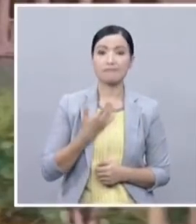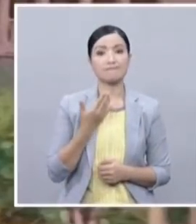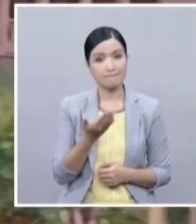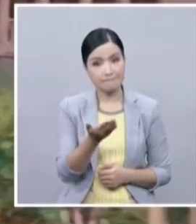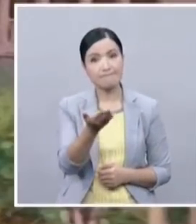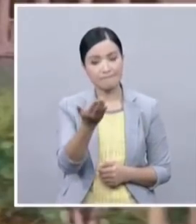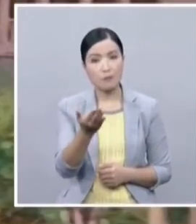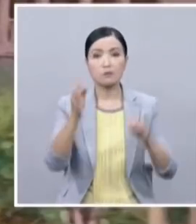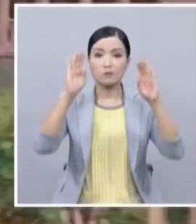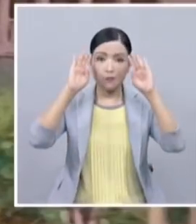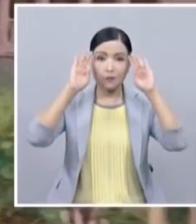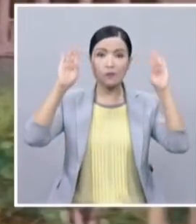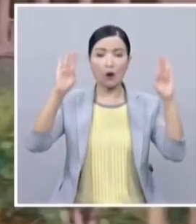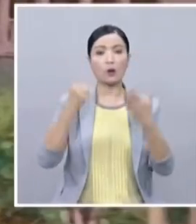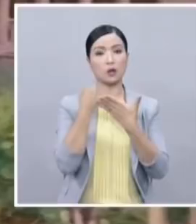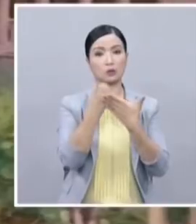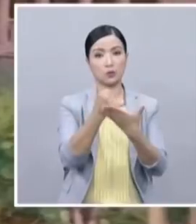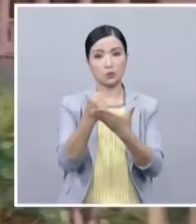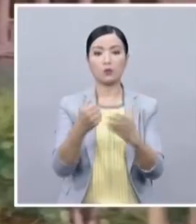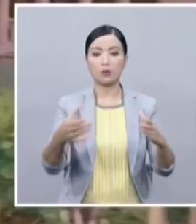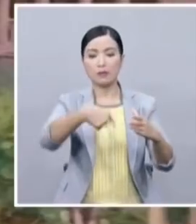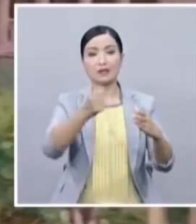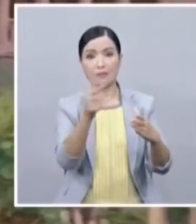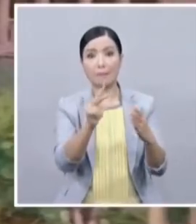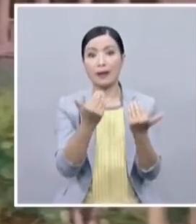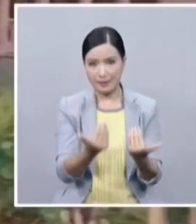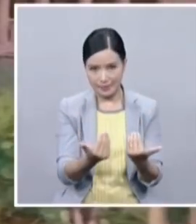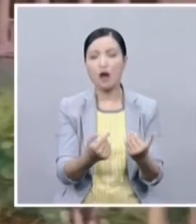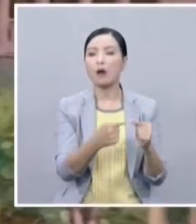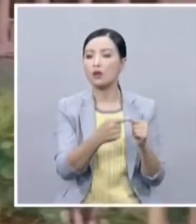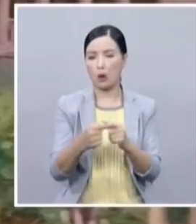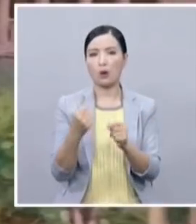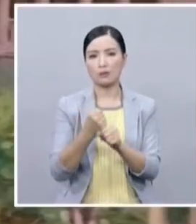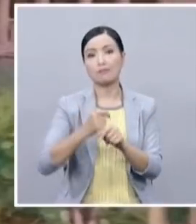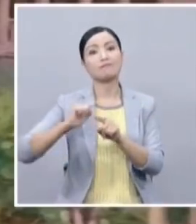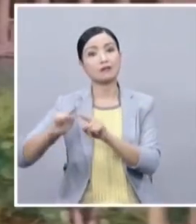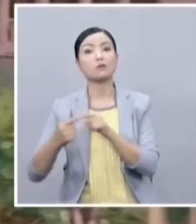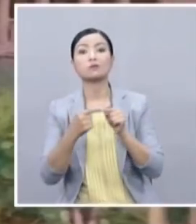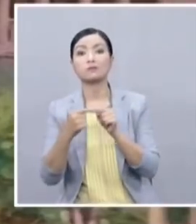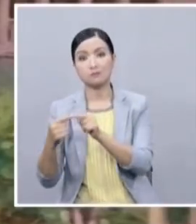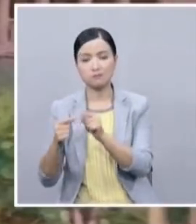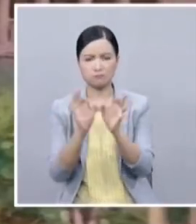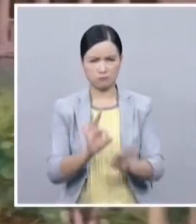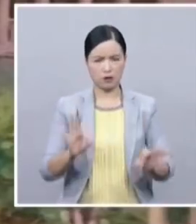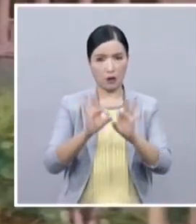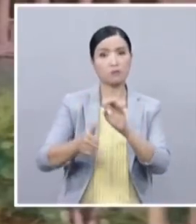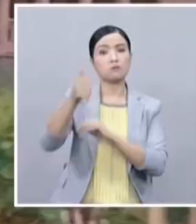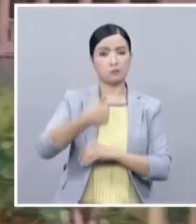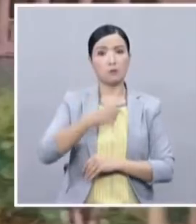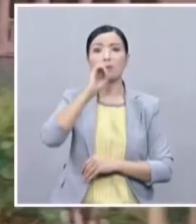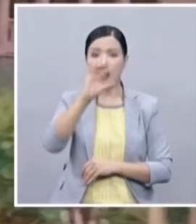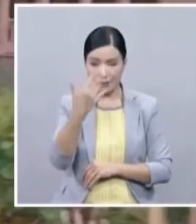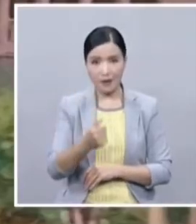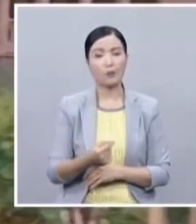าประสบการณ์ในเรื่องการกู้ภัยครั้งนี้นะไปทำต่อในหลายเรื่องด้วยกันสิ่งสำคัญที่สุดผมเคยบอกไว้แล้วว่าเส